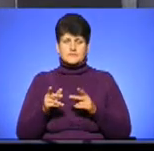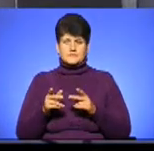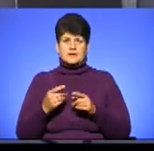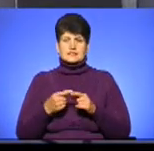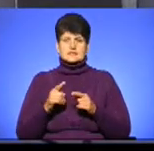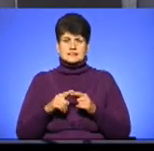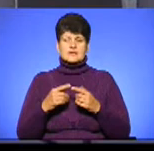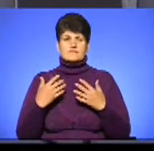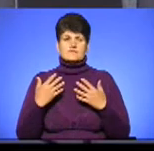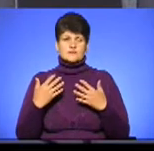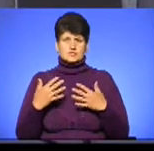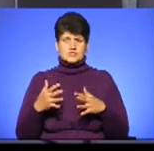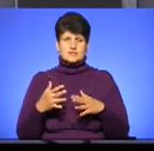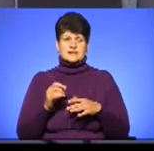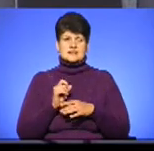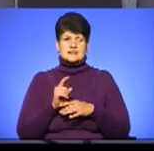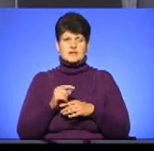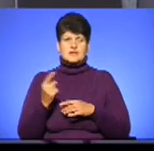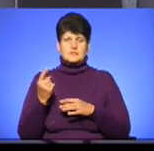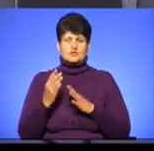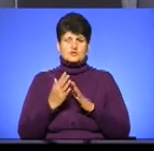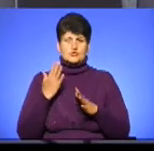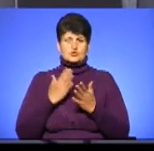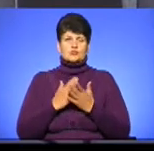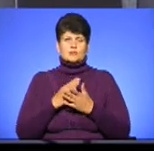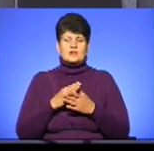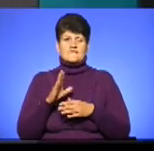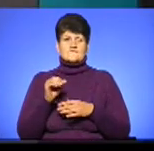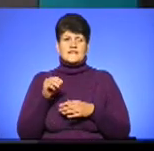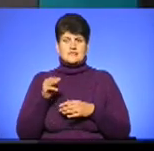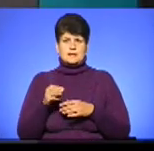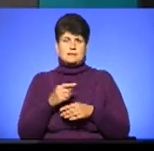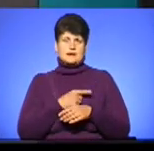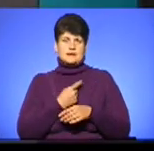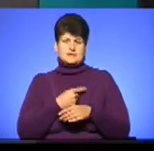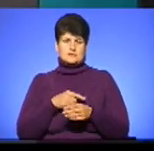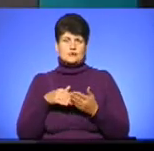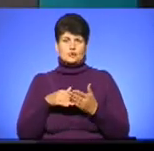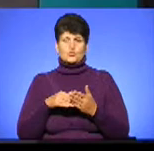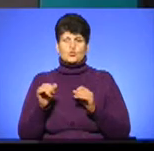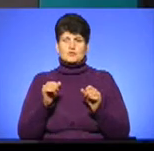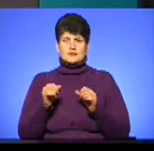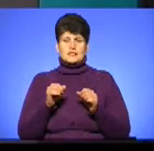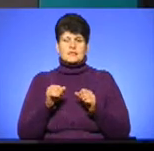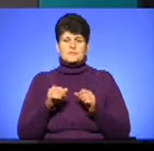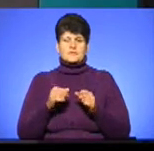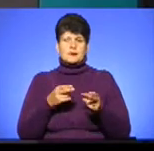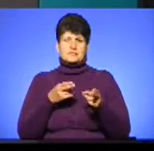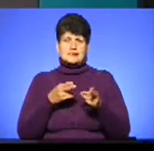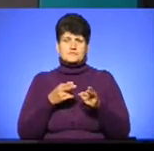це вже фактично завдання в першу чергу служби ветеринарної медицини при допомозі управління лісового мисливського господарства,